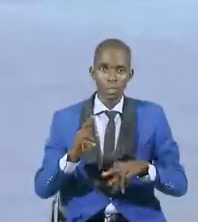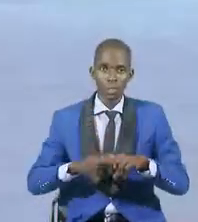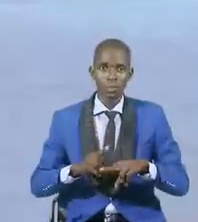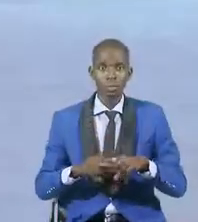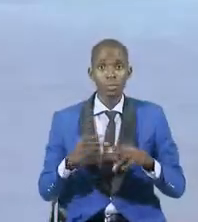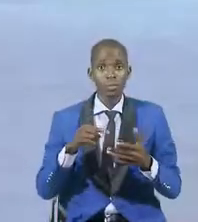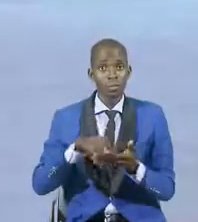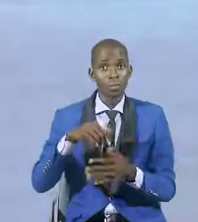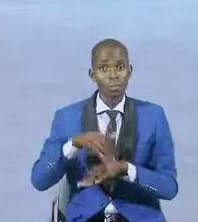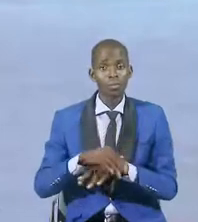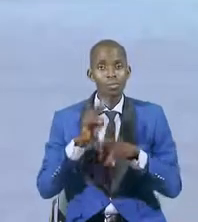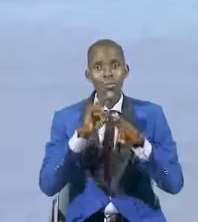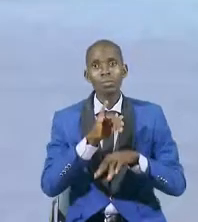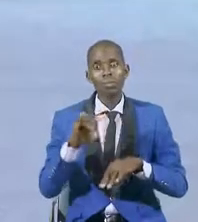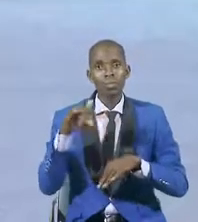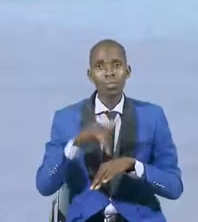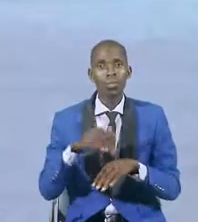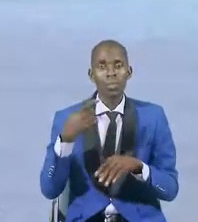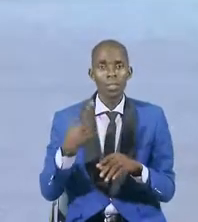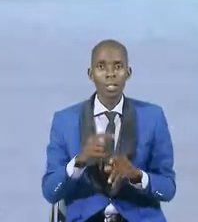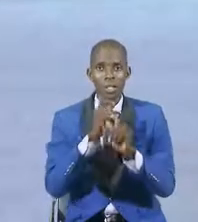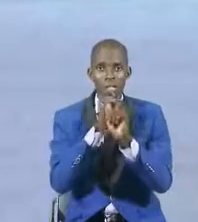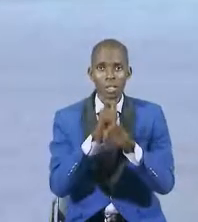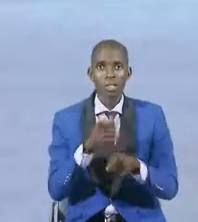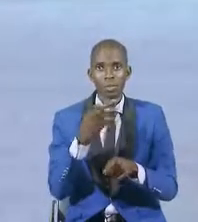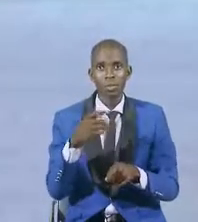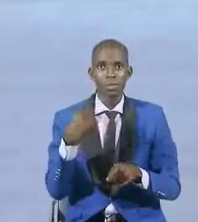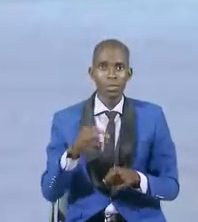considérer les dons de l'Esprit.